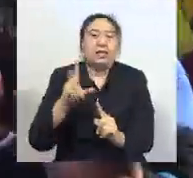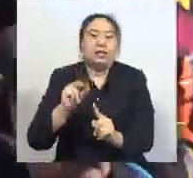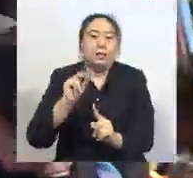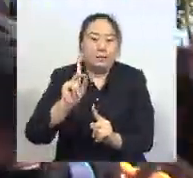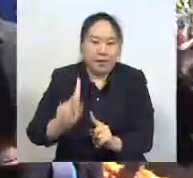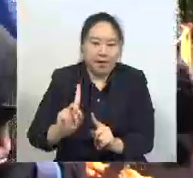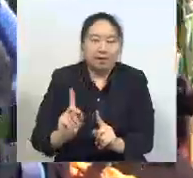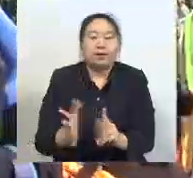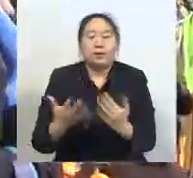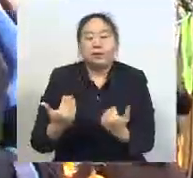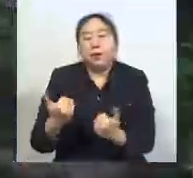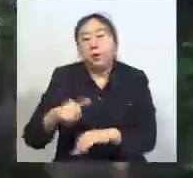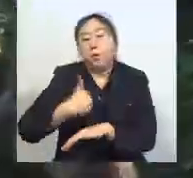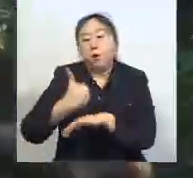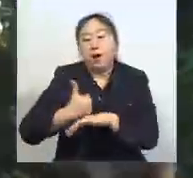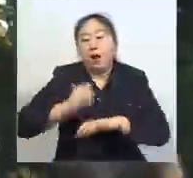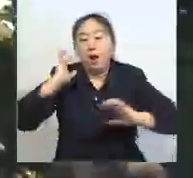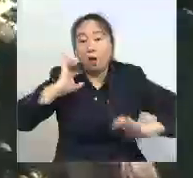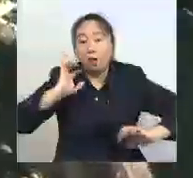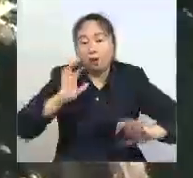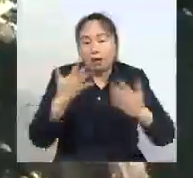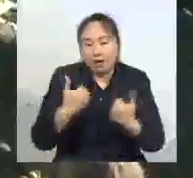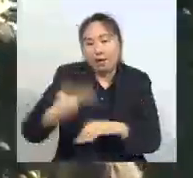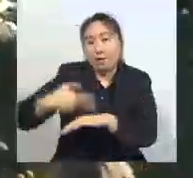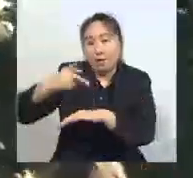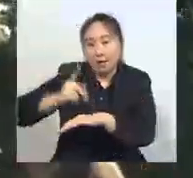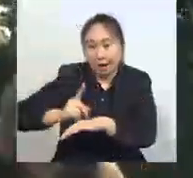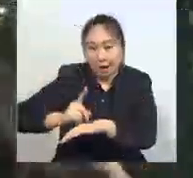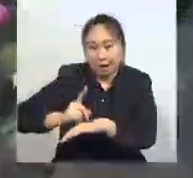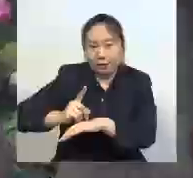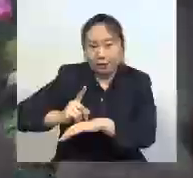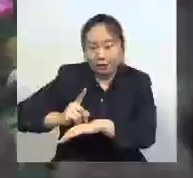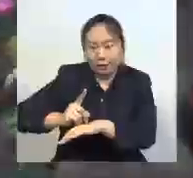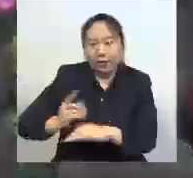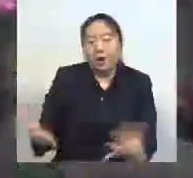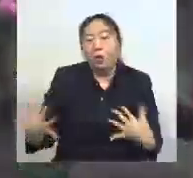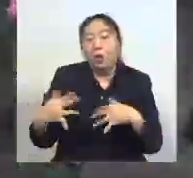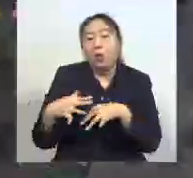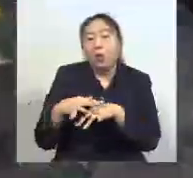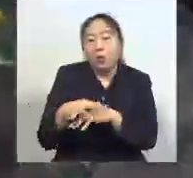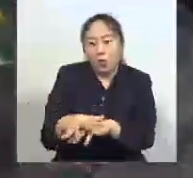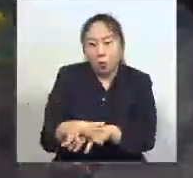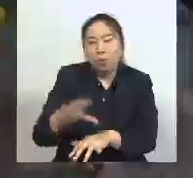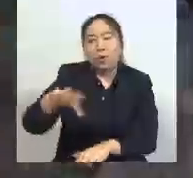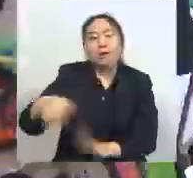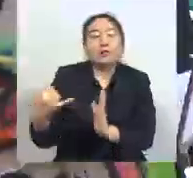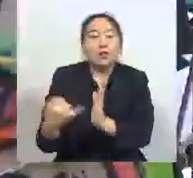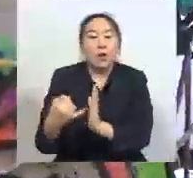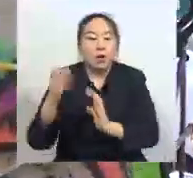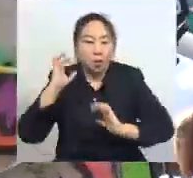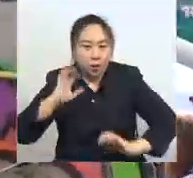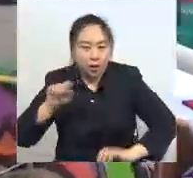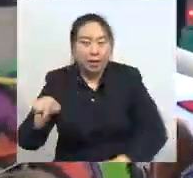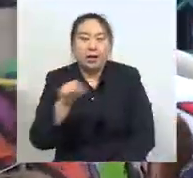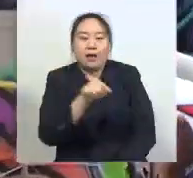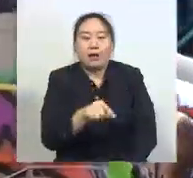สุภกิจโพประภาพันธ์ผู้ว่าราชการจังหวัดลพบุรีเป็นประธานซึ่งเป็นการร่วมกันระหว่างจังหวัดลพบุรีกับนายยงยุ